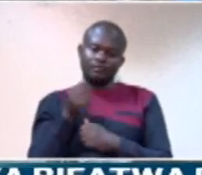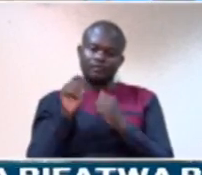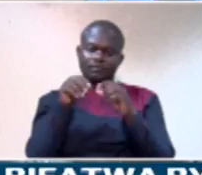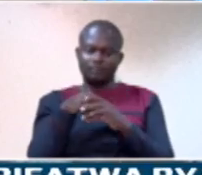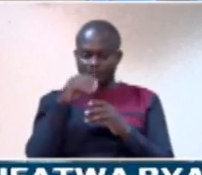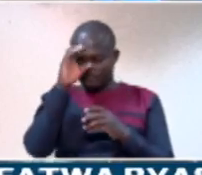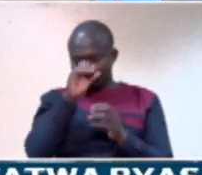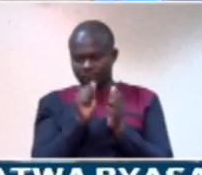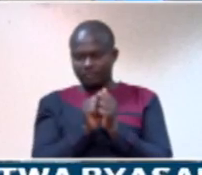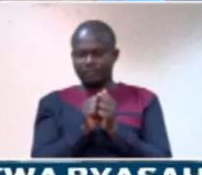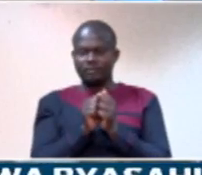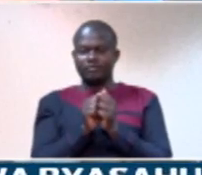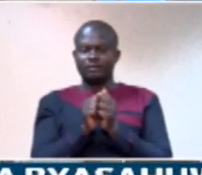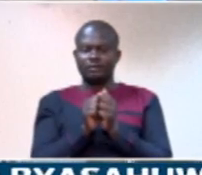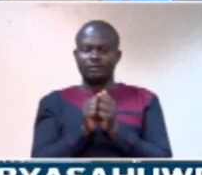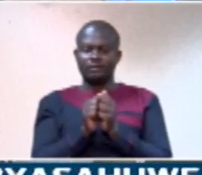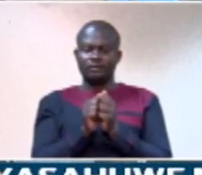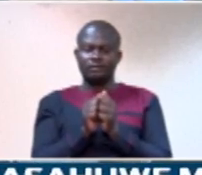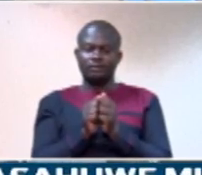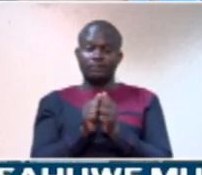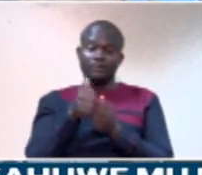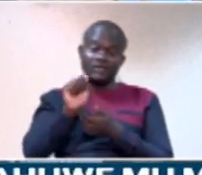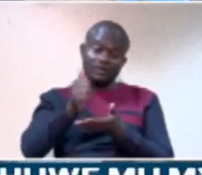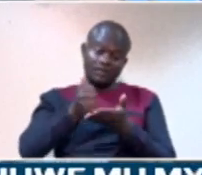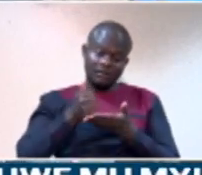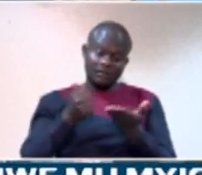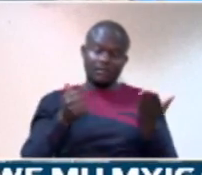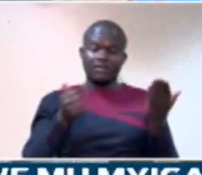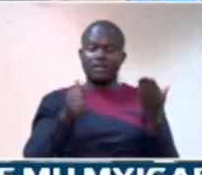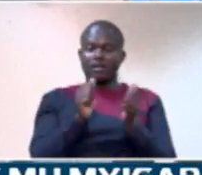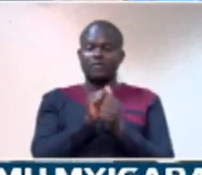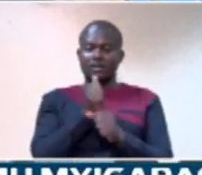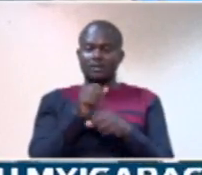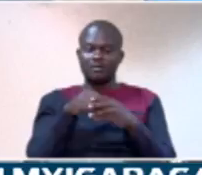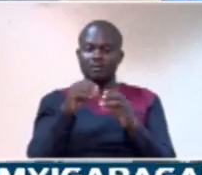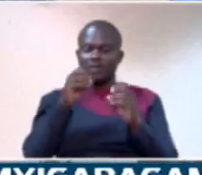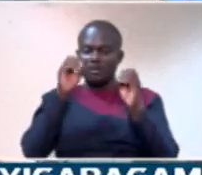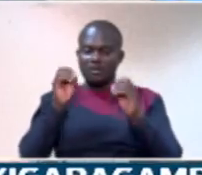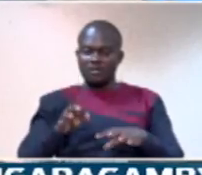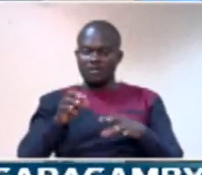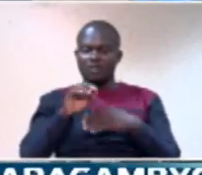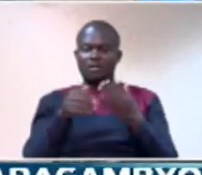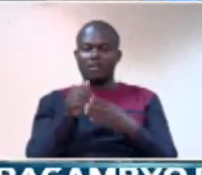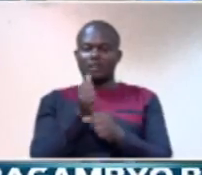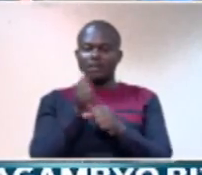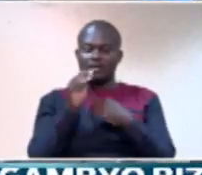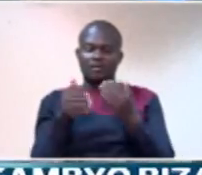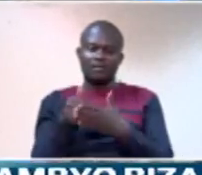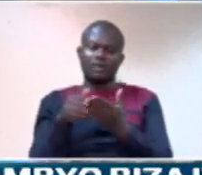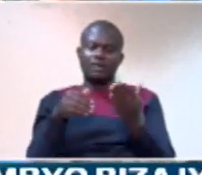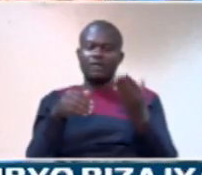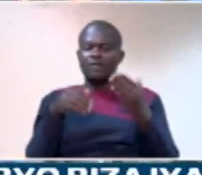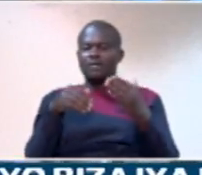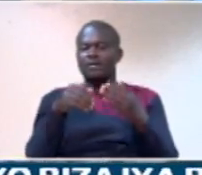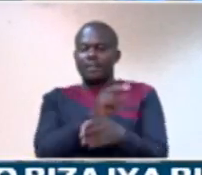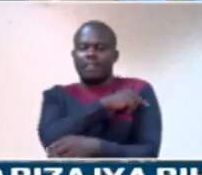kubizana. Ubuhinzi bufite agaciro, si bwo budutunze se. N'abakozi bo mu biro cyangwa se abakozi bo kwa